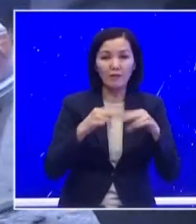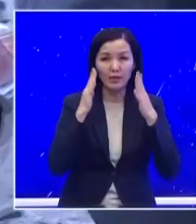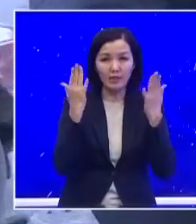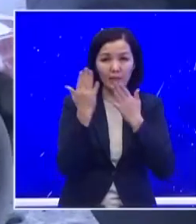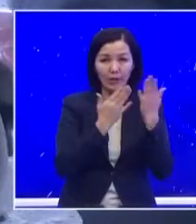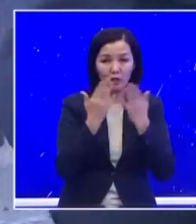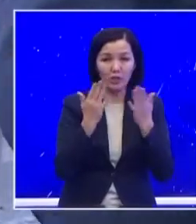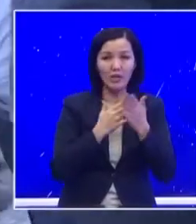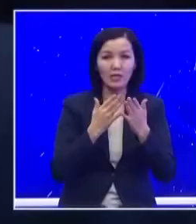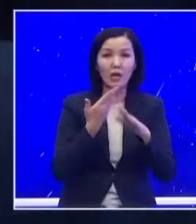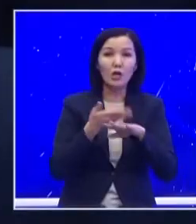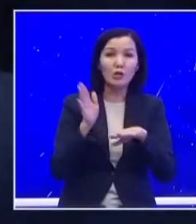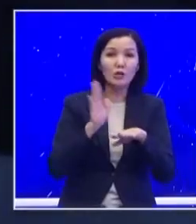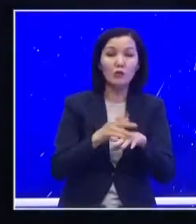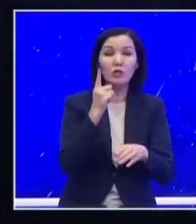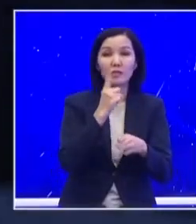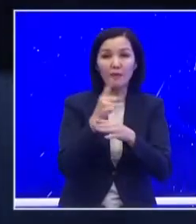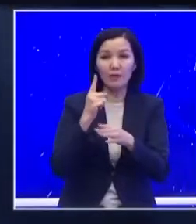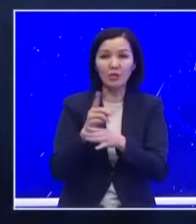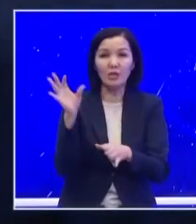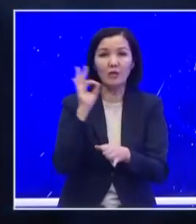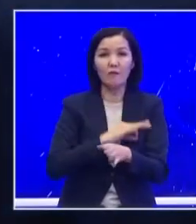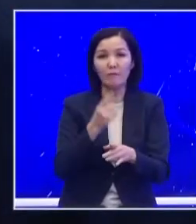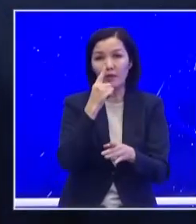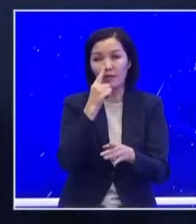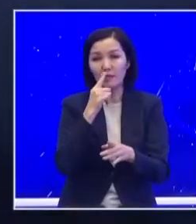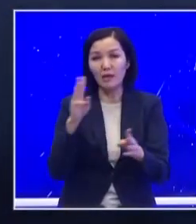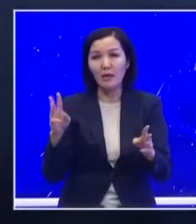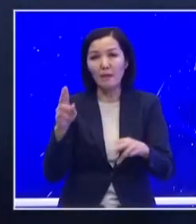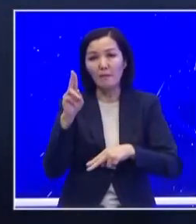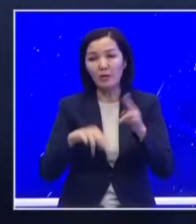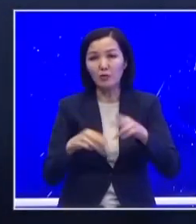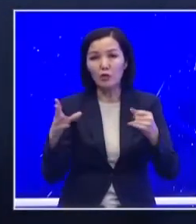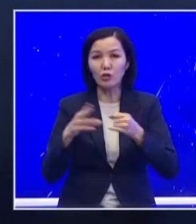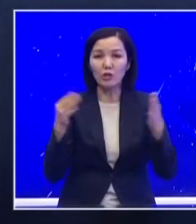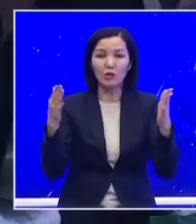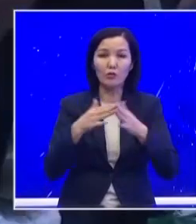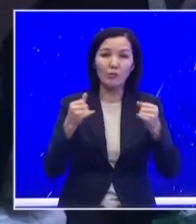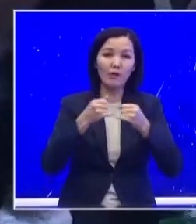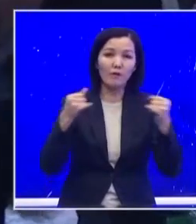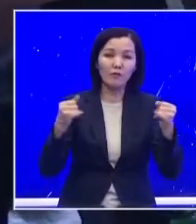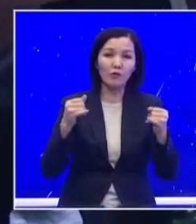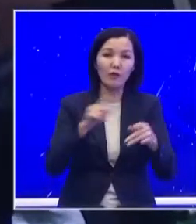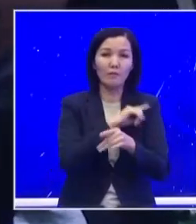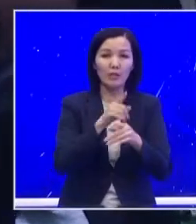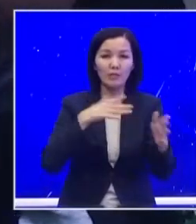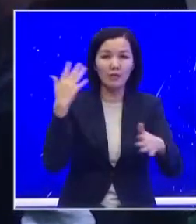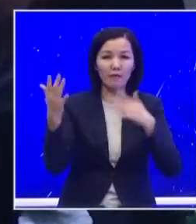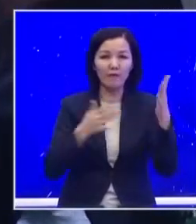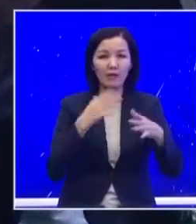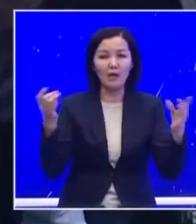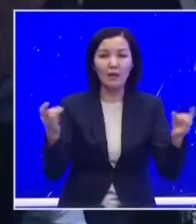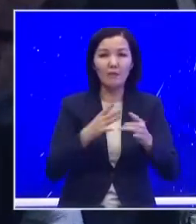инструкцию. Сложные же категорически запрещается использовать вблизи от построек жилых домов, проводов и при сильном ветре. Иначе праздник